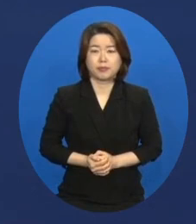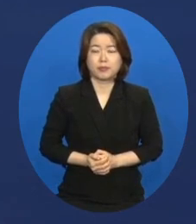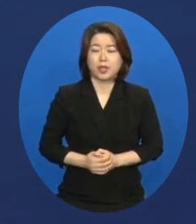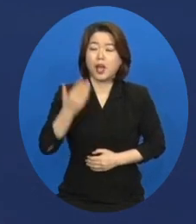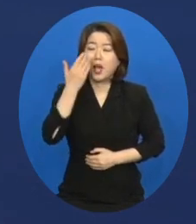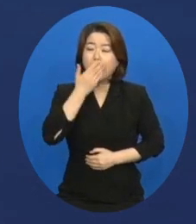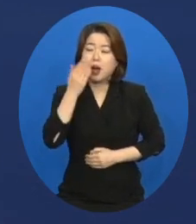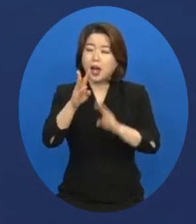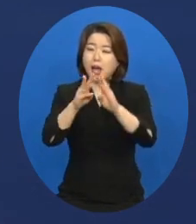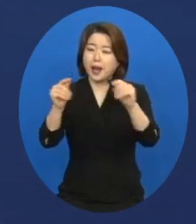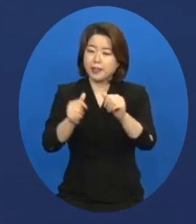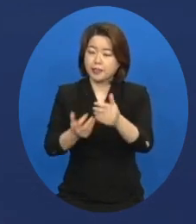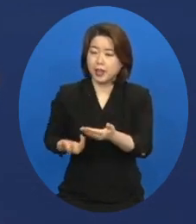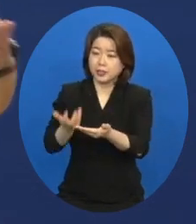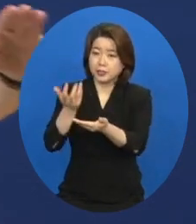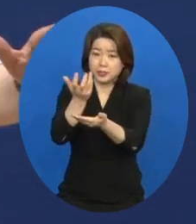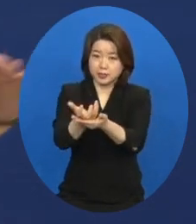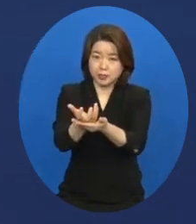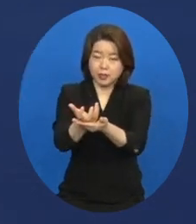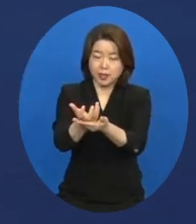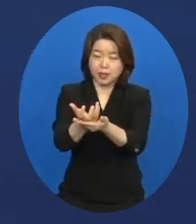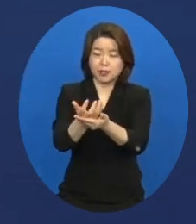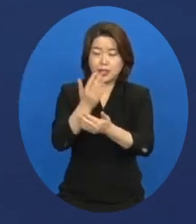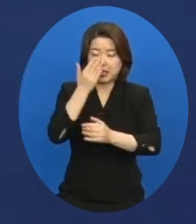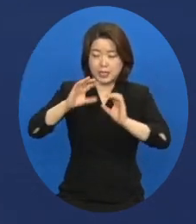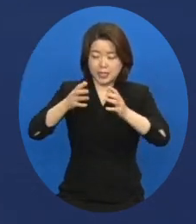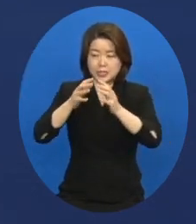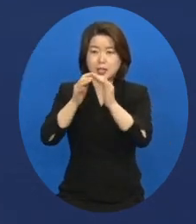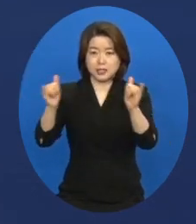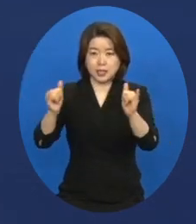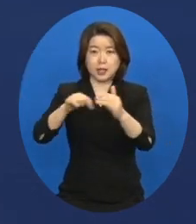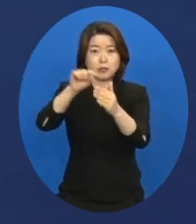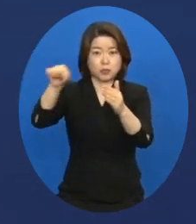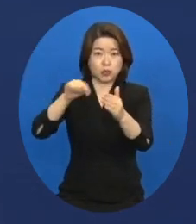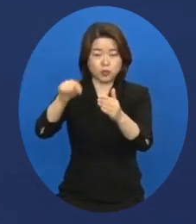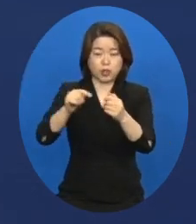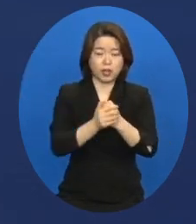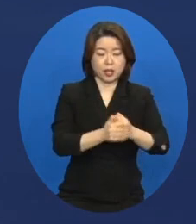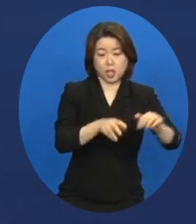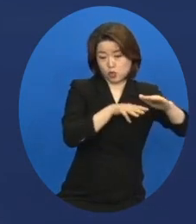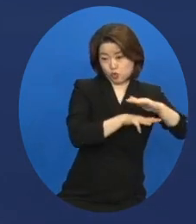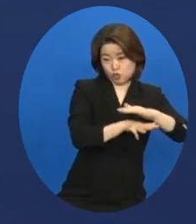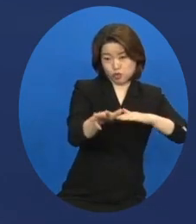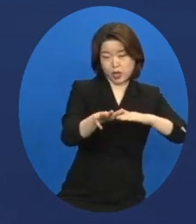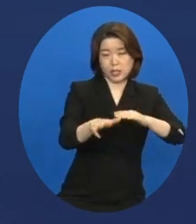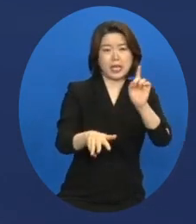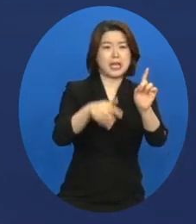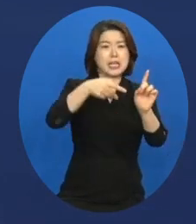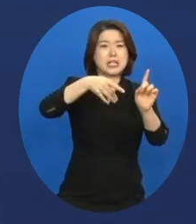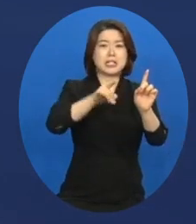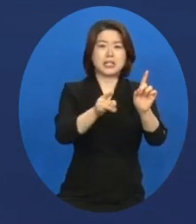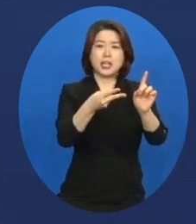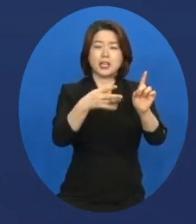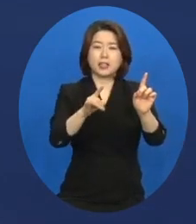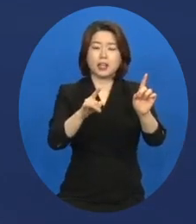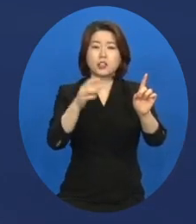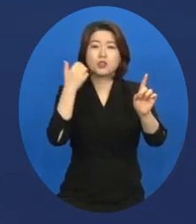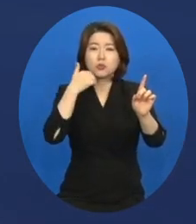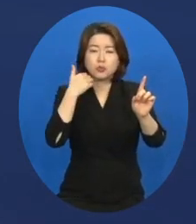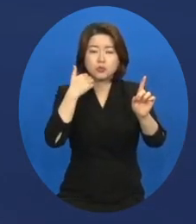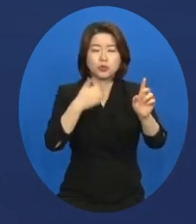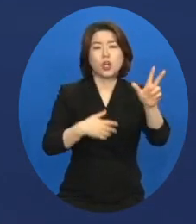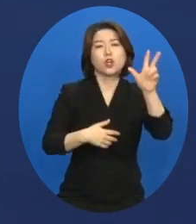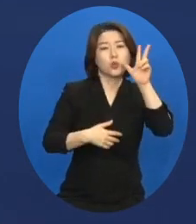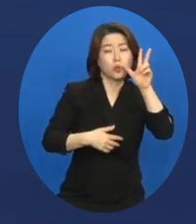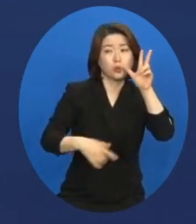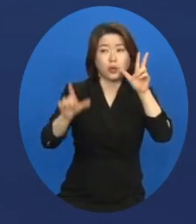가나안 땅에 들어간 그 이스라엘 백성들 중에 출애굽했던 제1세대는 여호수아와 갈렙